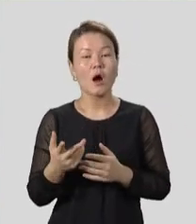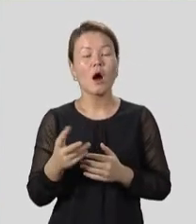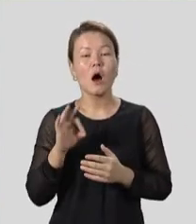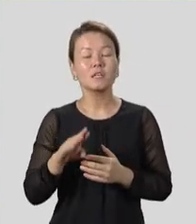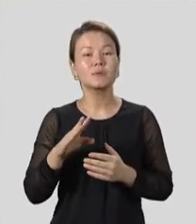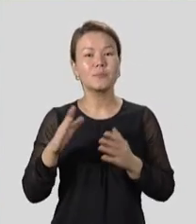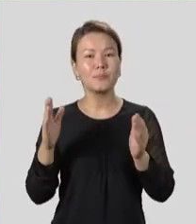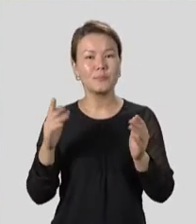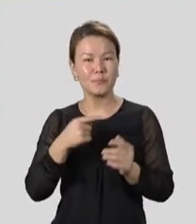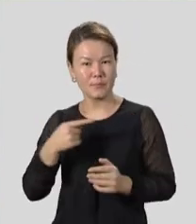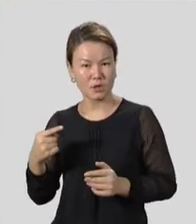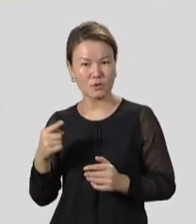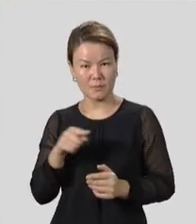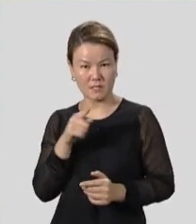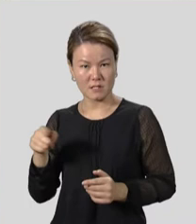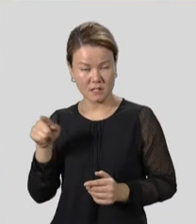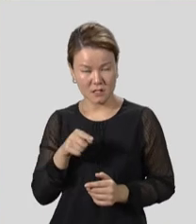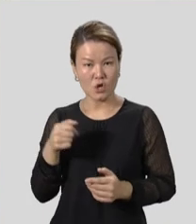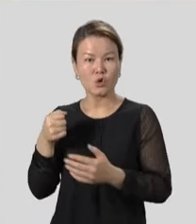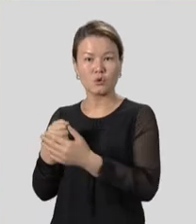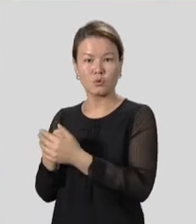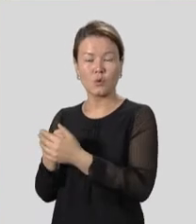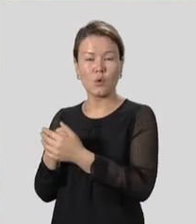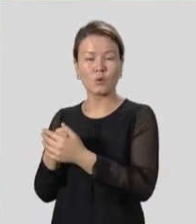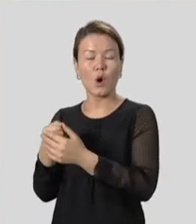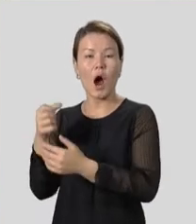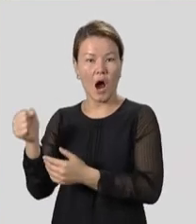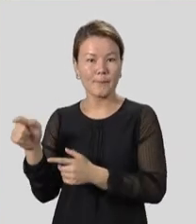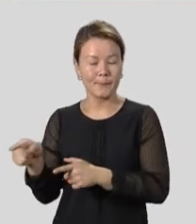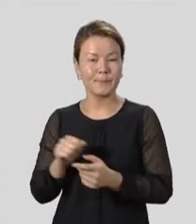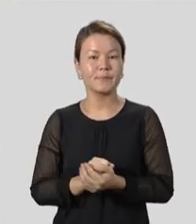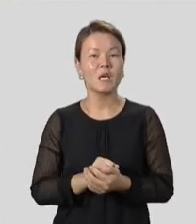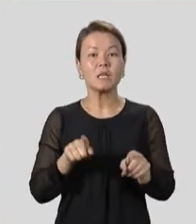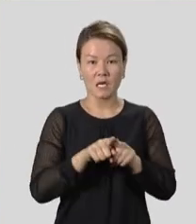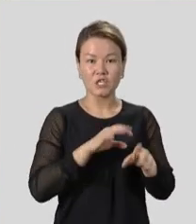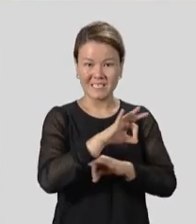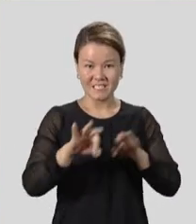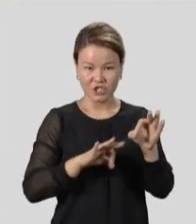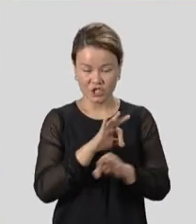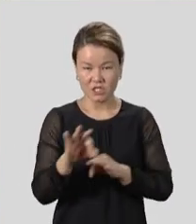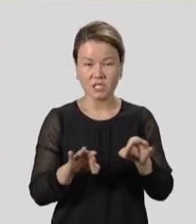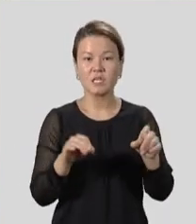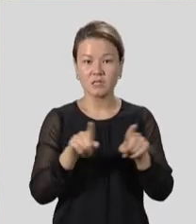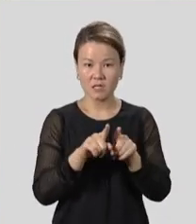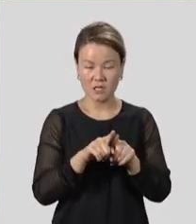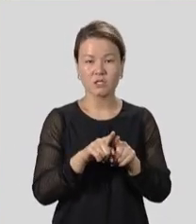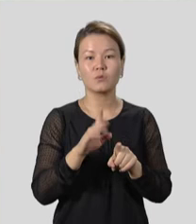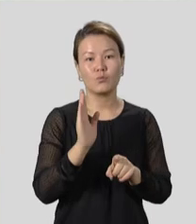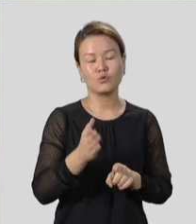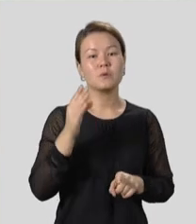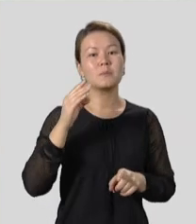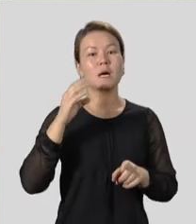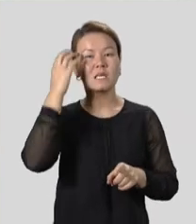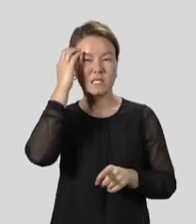минус бесконечности до а. И, соответственно, на чертеже точку а будем